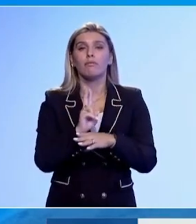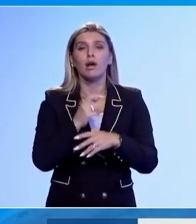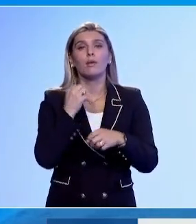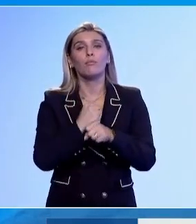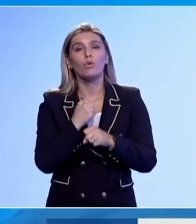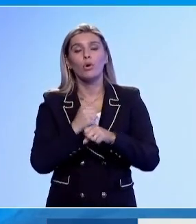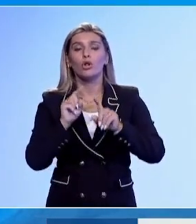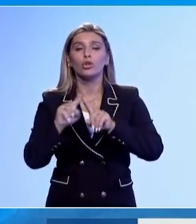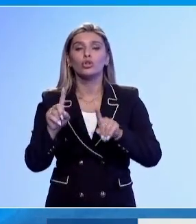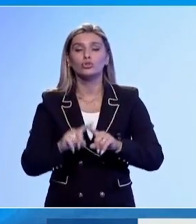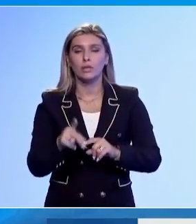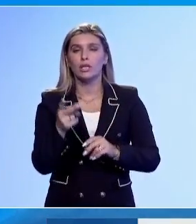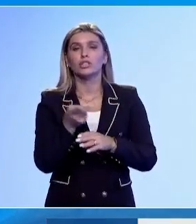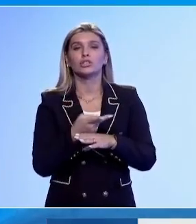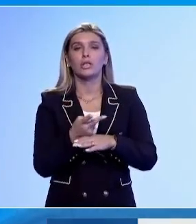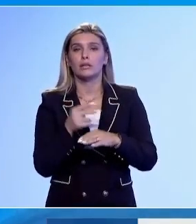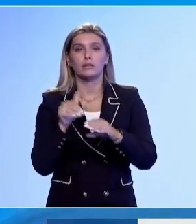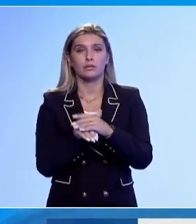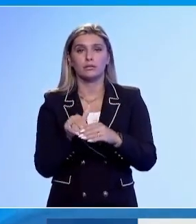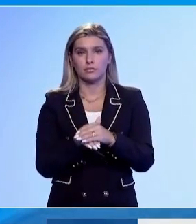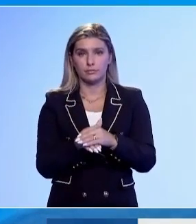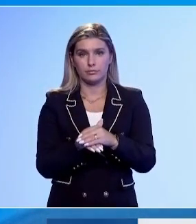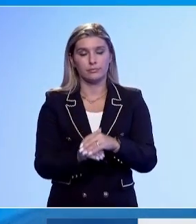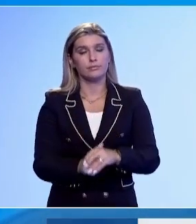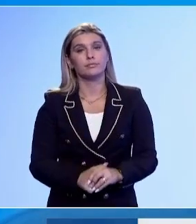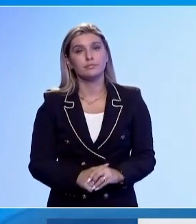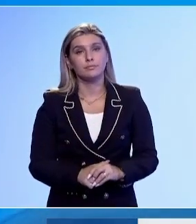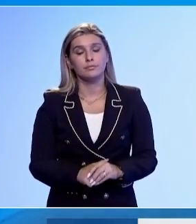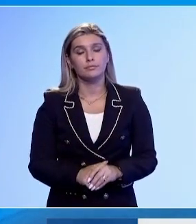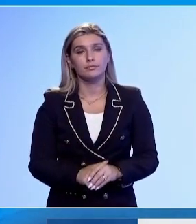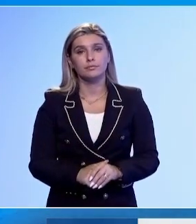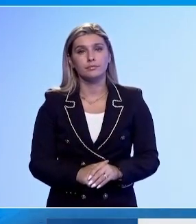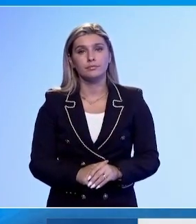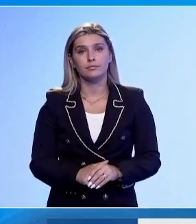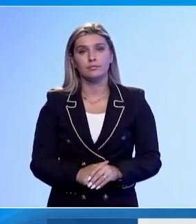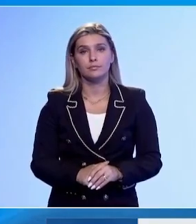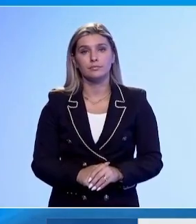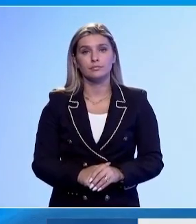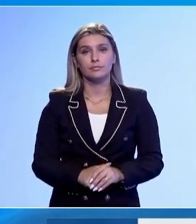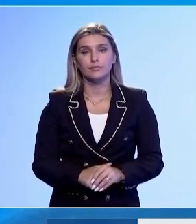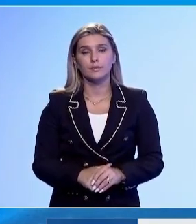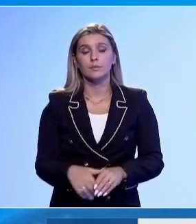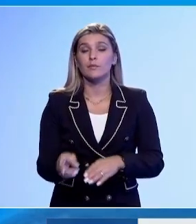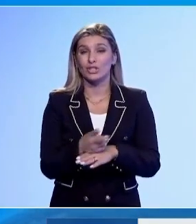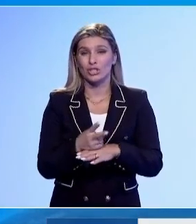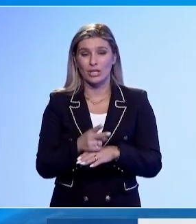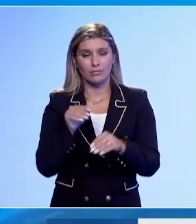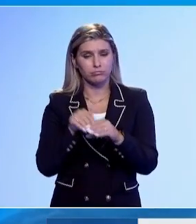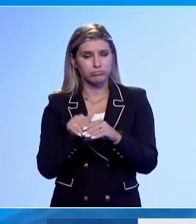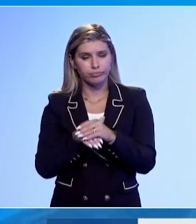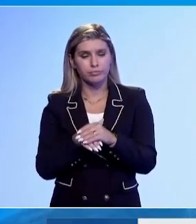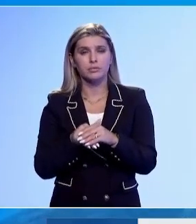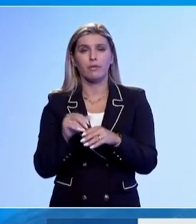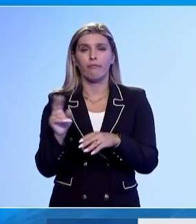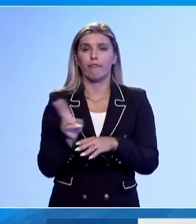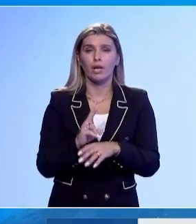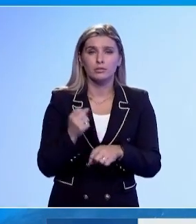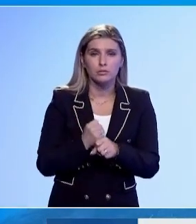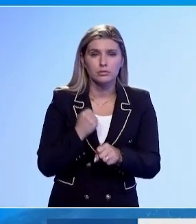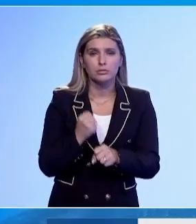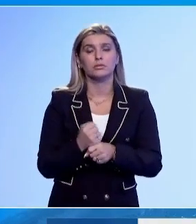mundshme me rezervat shtetërore. Keqpërdorimet dhe abuzimet eventuale në rezerva